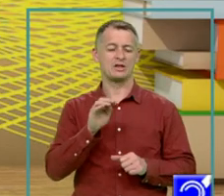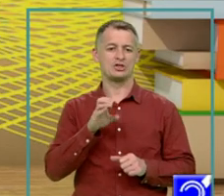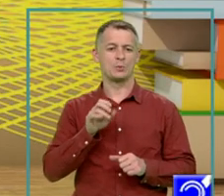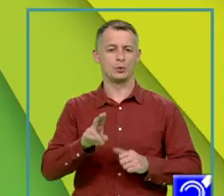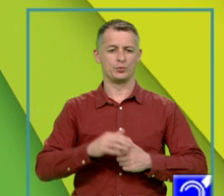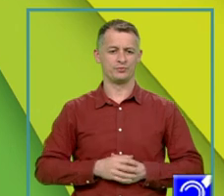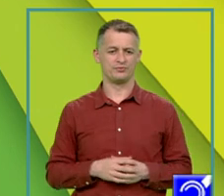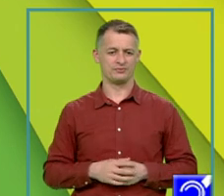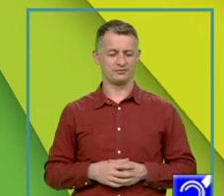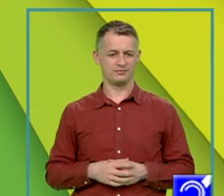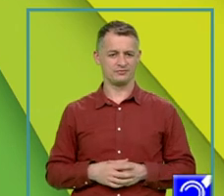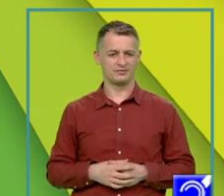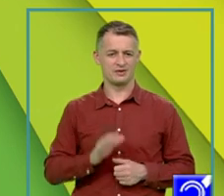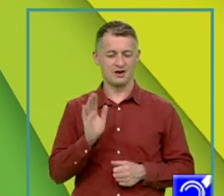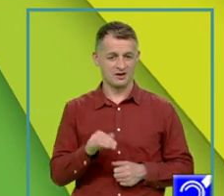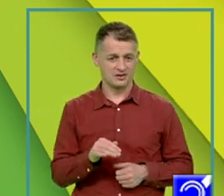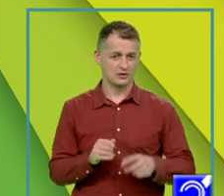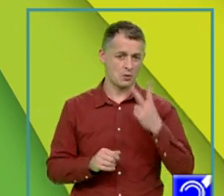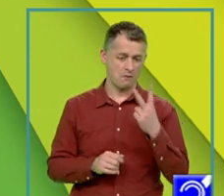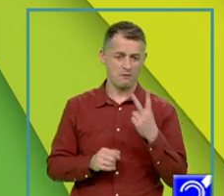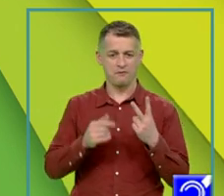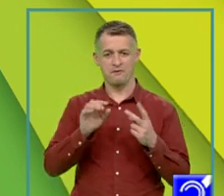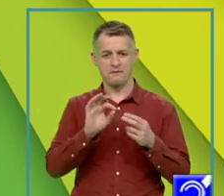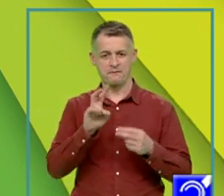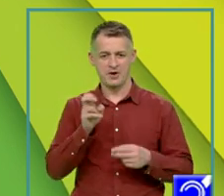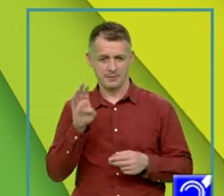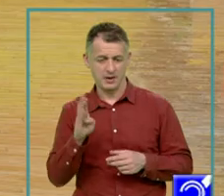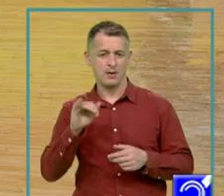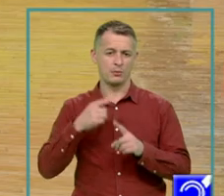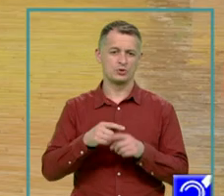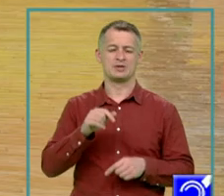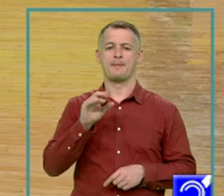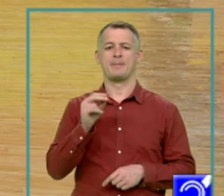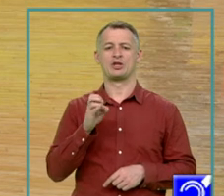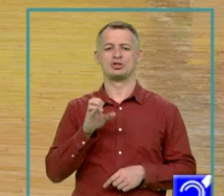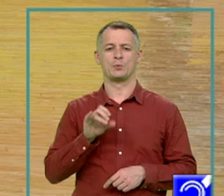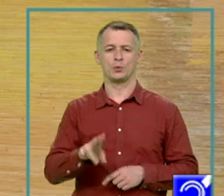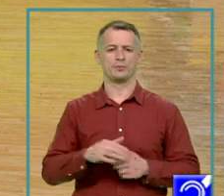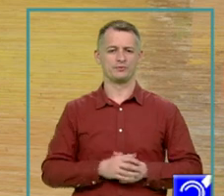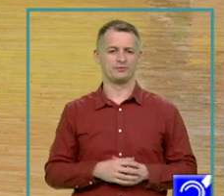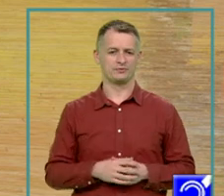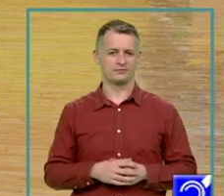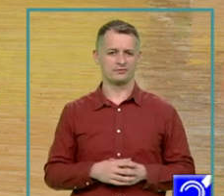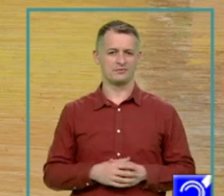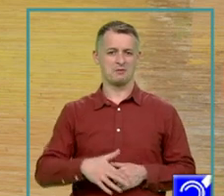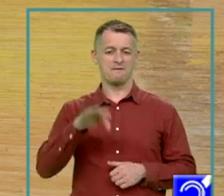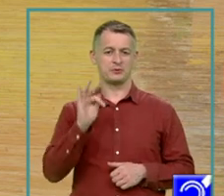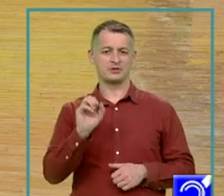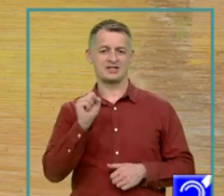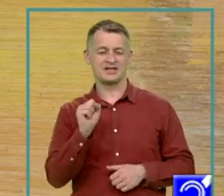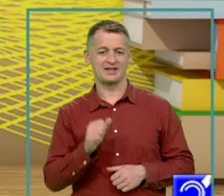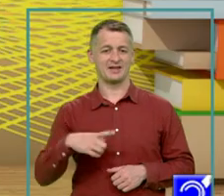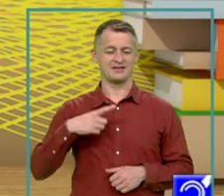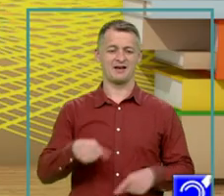auxiliare a avea și a fi plus participiul funcția sintactică este la fel ca la